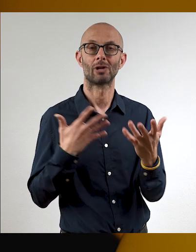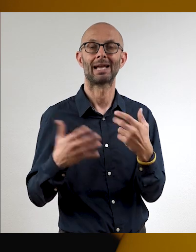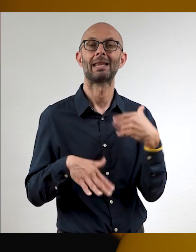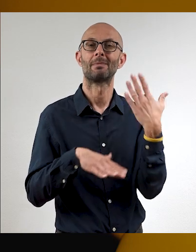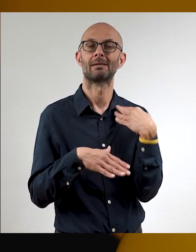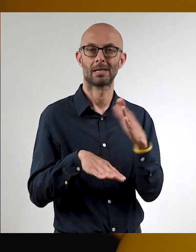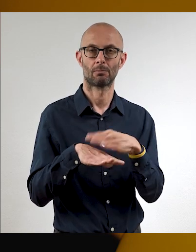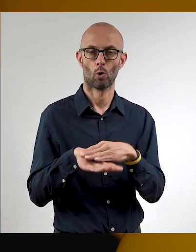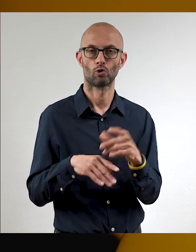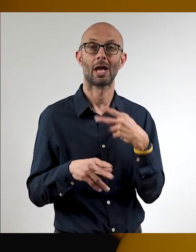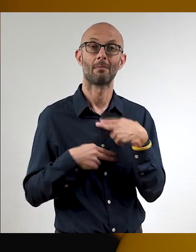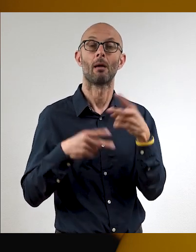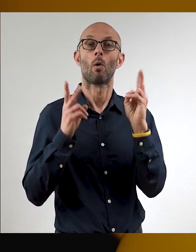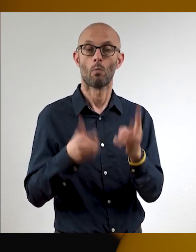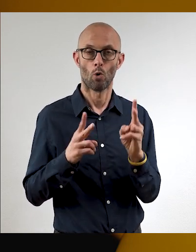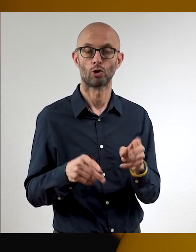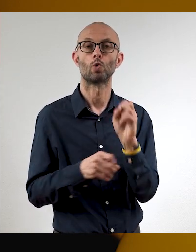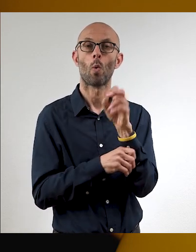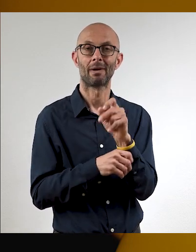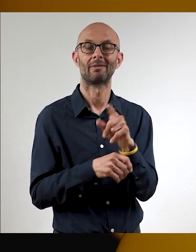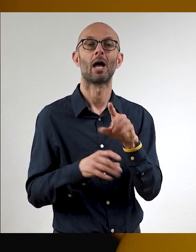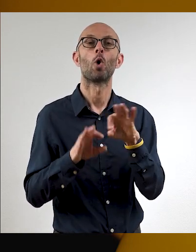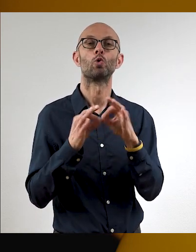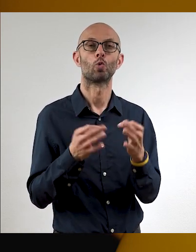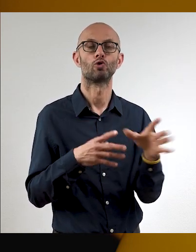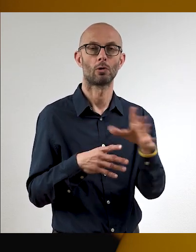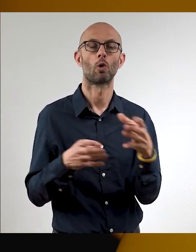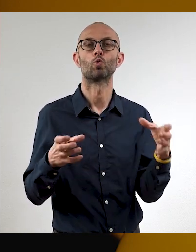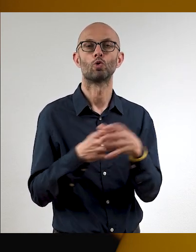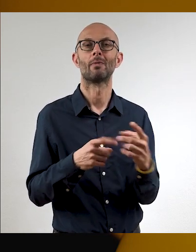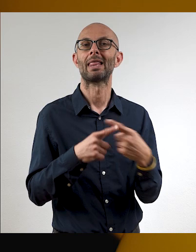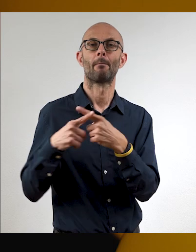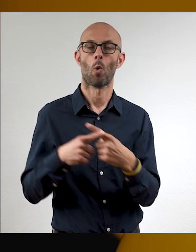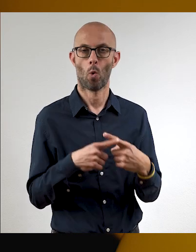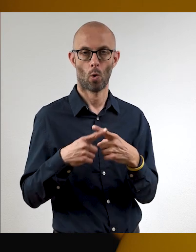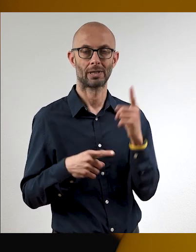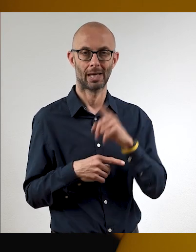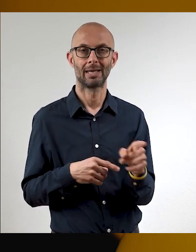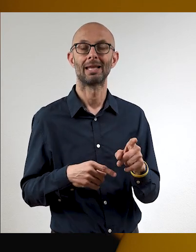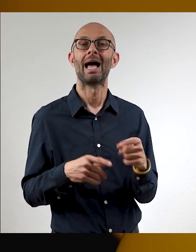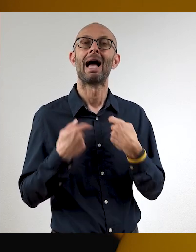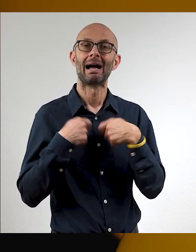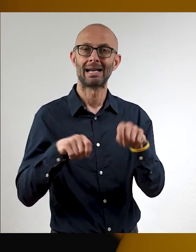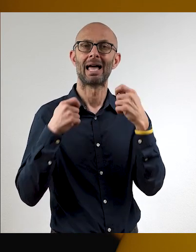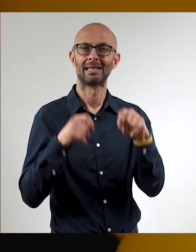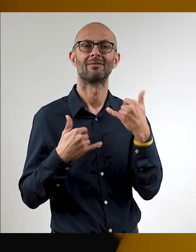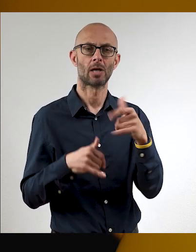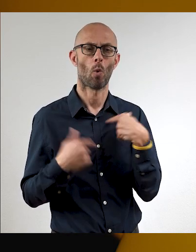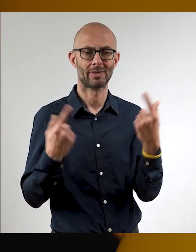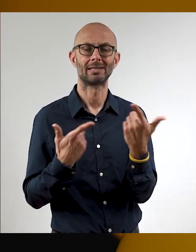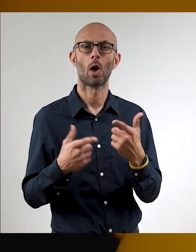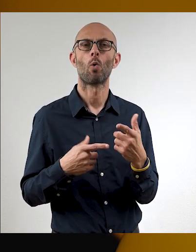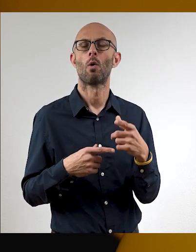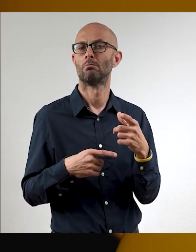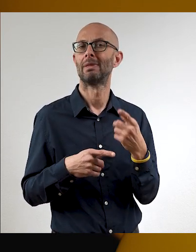nam sporoča, ne, da imamo možnost vplivati na družbene pogoje. Ne, in graditi, vsak od nas lahko